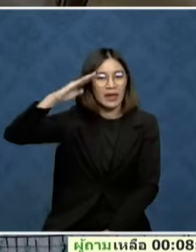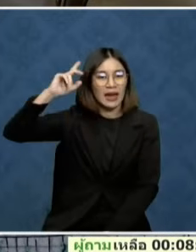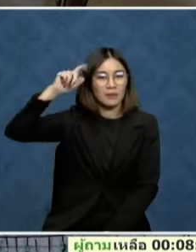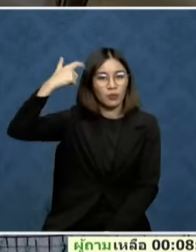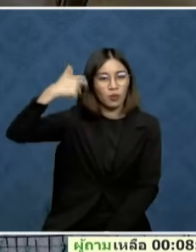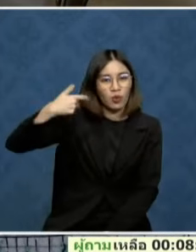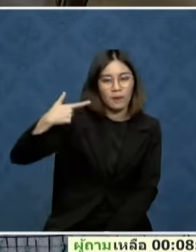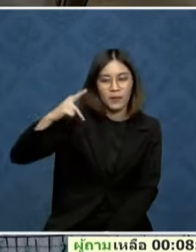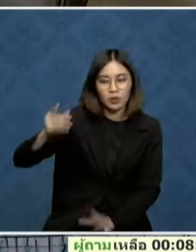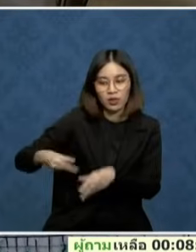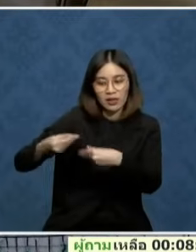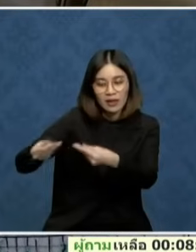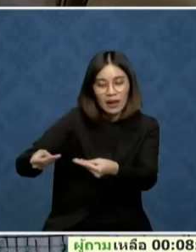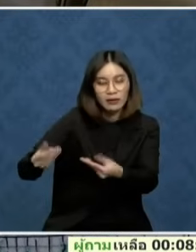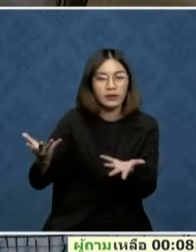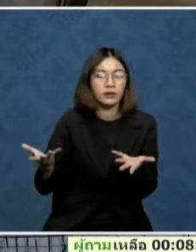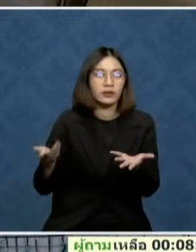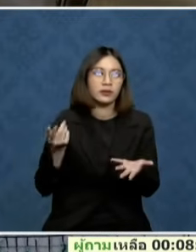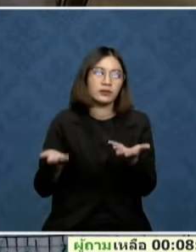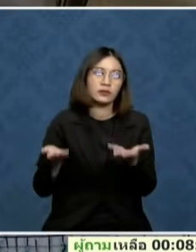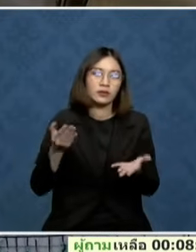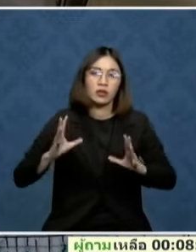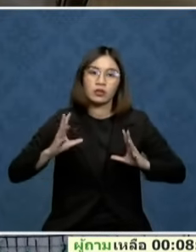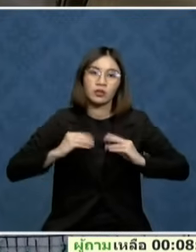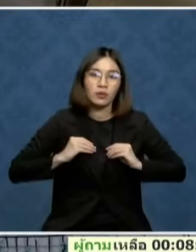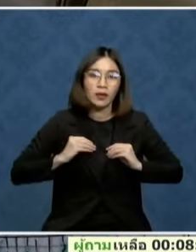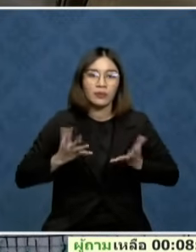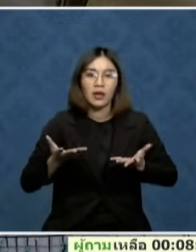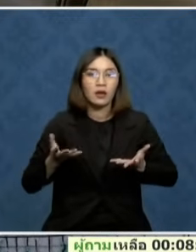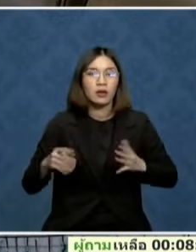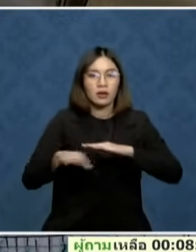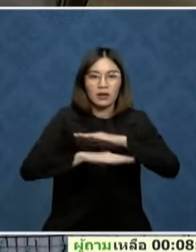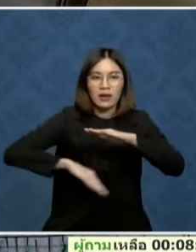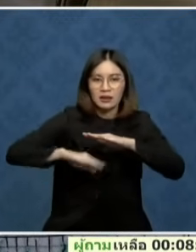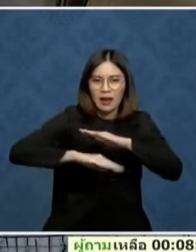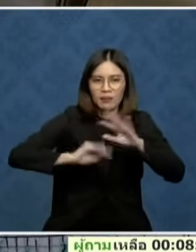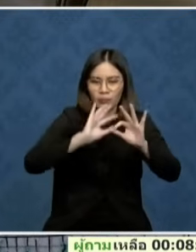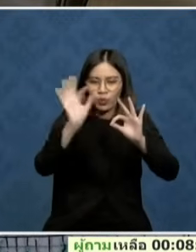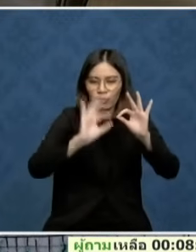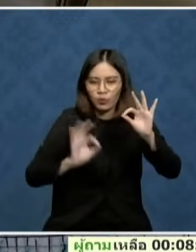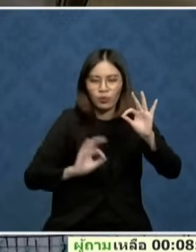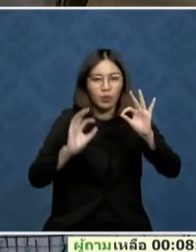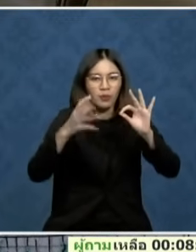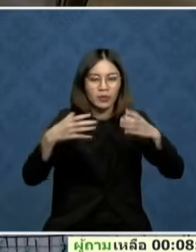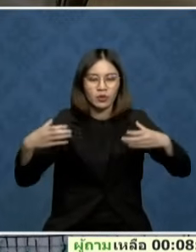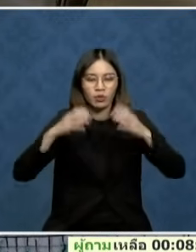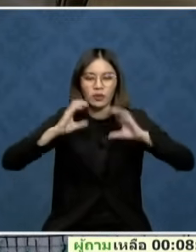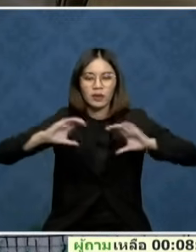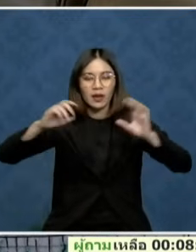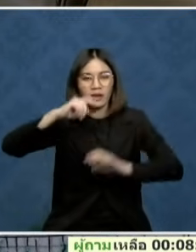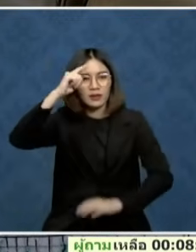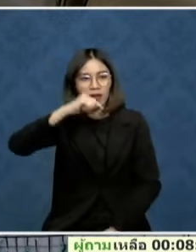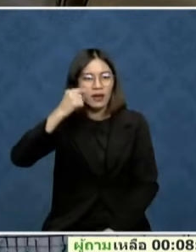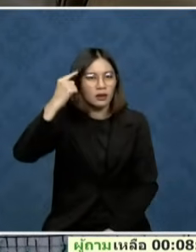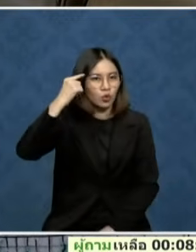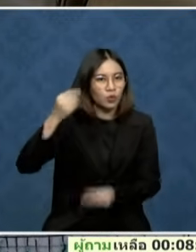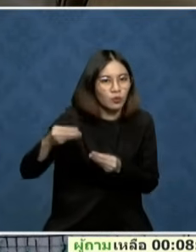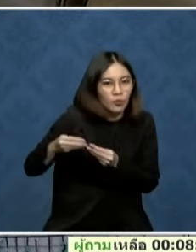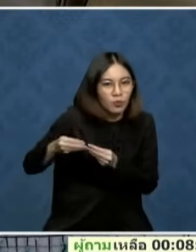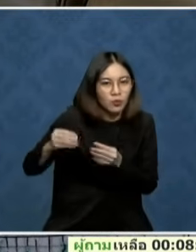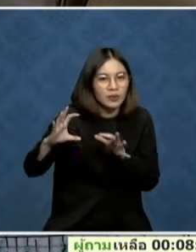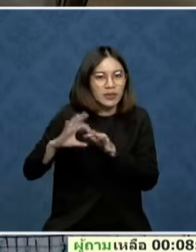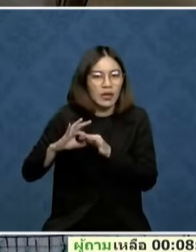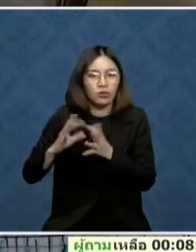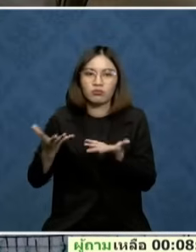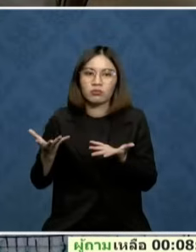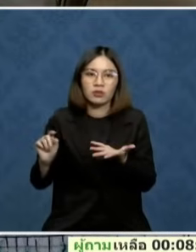ประโยชน์ตลอดจนยอมรับว่าไม่มีหลักฐานระบุได้ว่ารัฐบาลไทยมีส่วนรู้เห็นหรือมีส่วนเกี่ยวข้